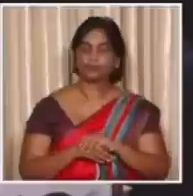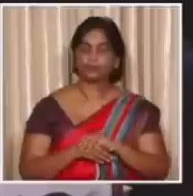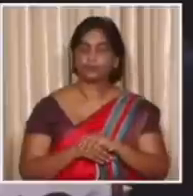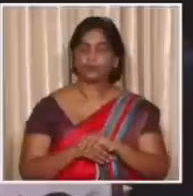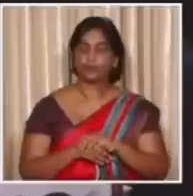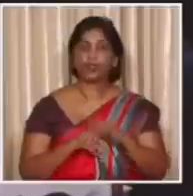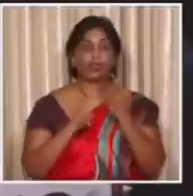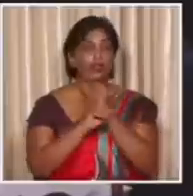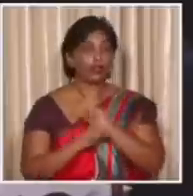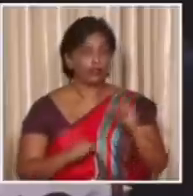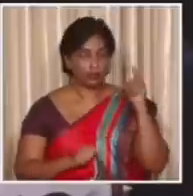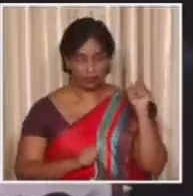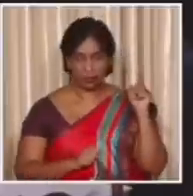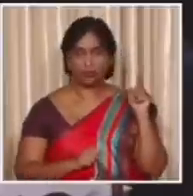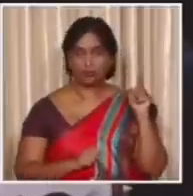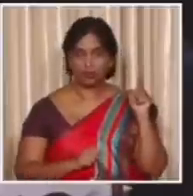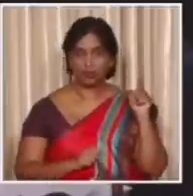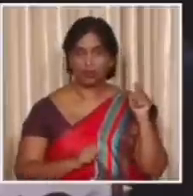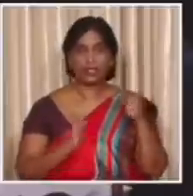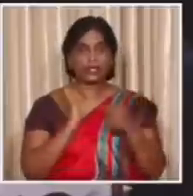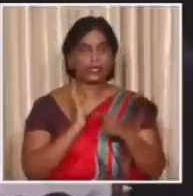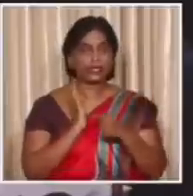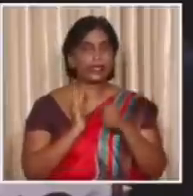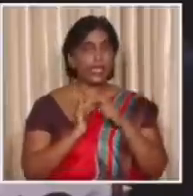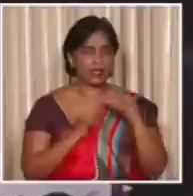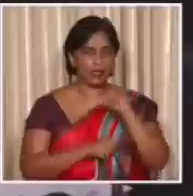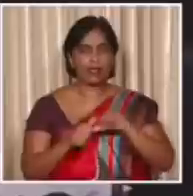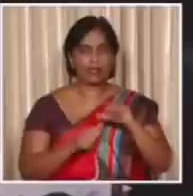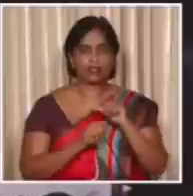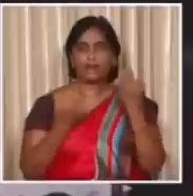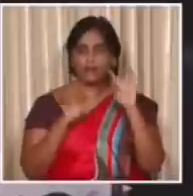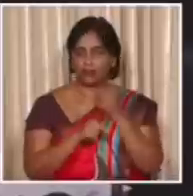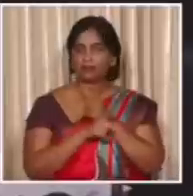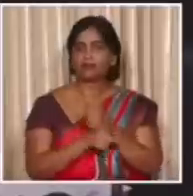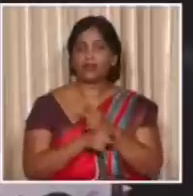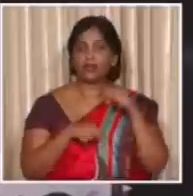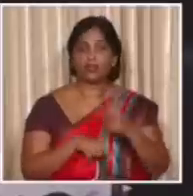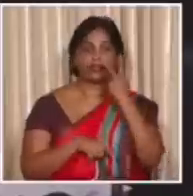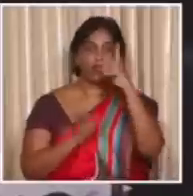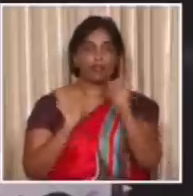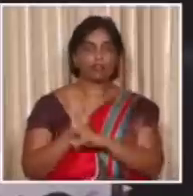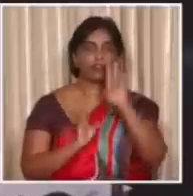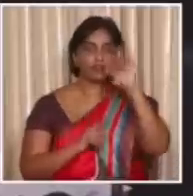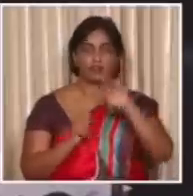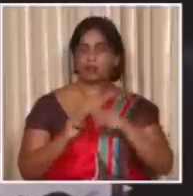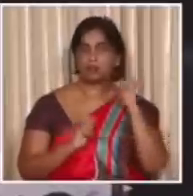කටුන කටුනායක නේද TTI කියලා ඉස්සරහ හඳුන්පු ආයතනය නොමිලේ ගන්නේ දැන් 225000ක්